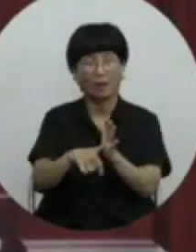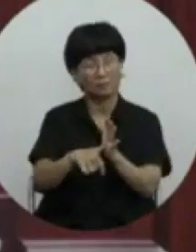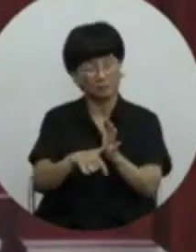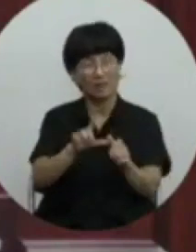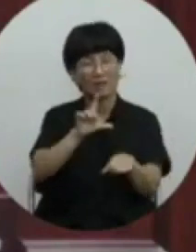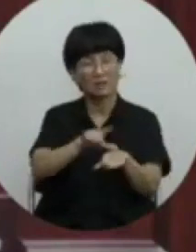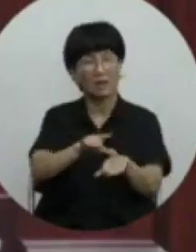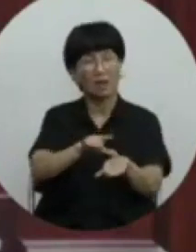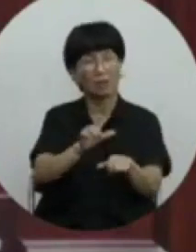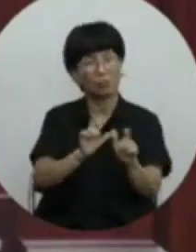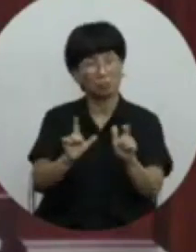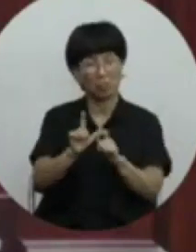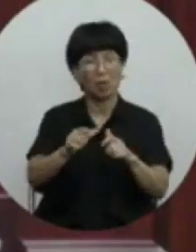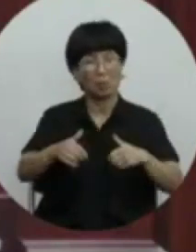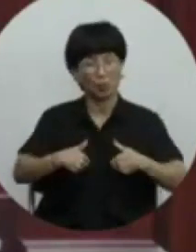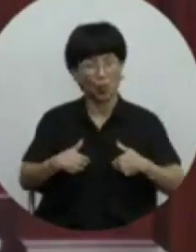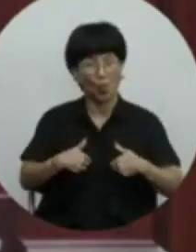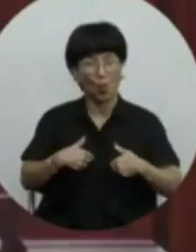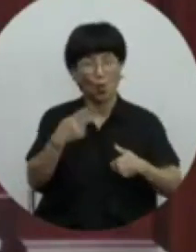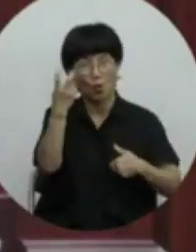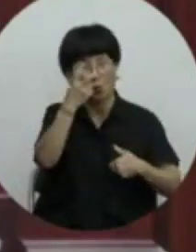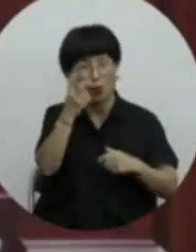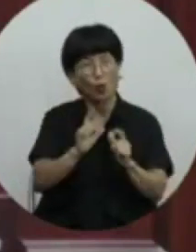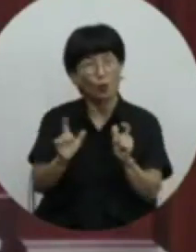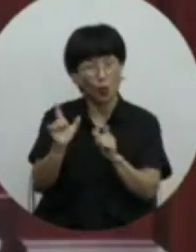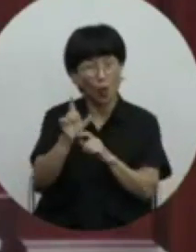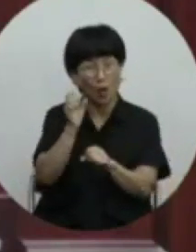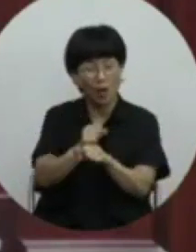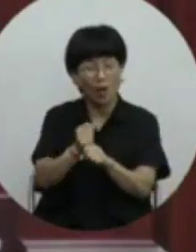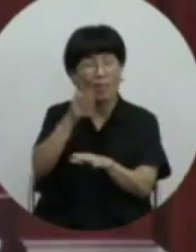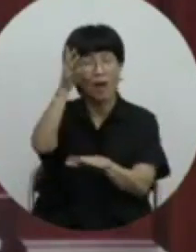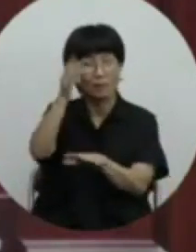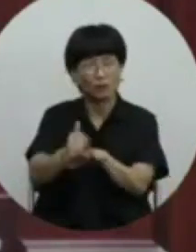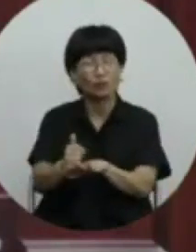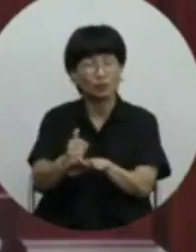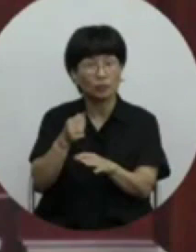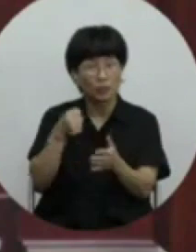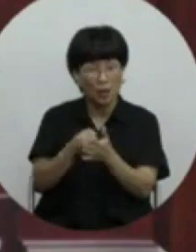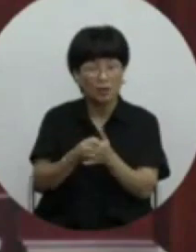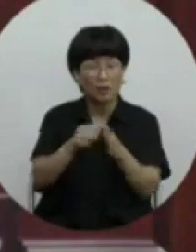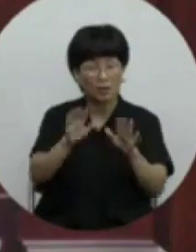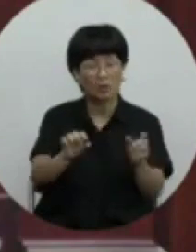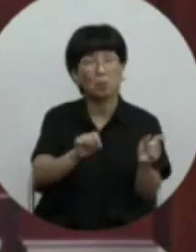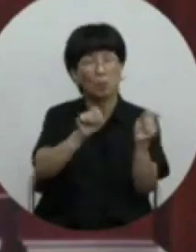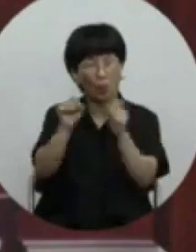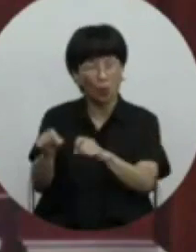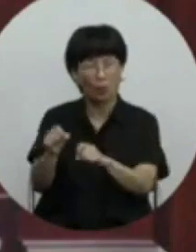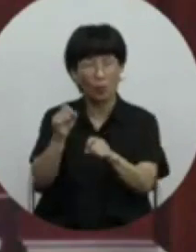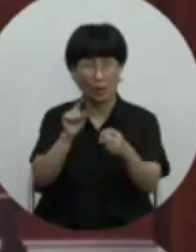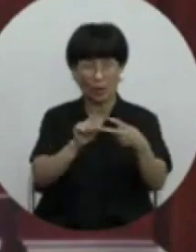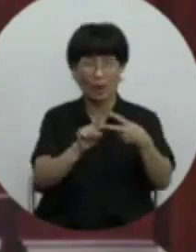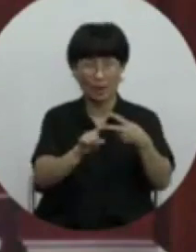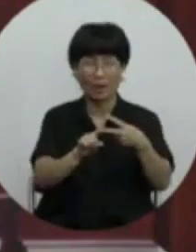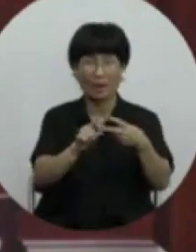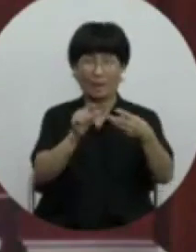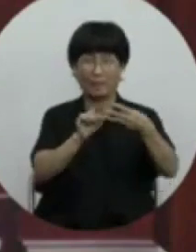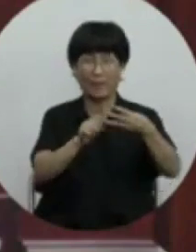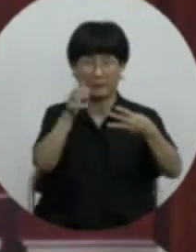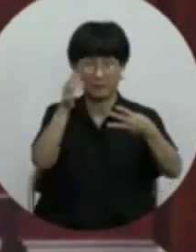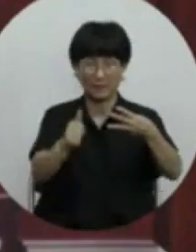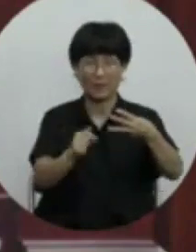시간을 가지고 충분히 검토한 후에 다시 본격 논의해야 하기로 하고 이번에는 심의를 보류해야 한다.